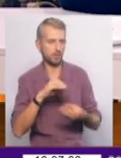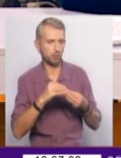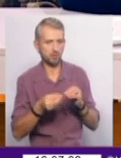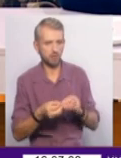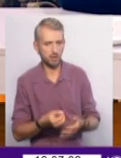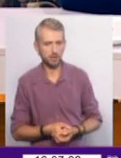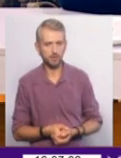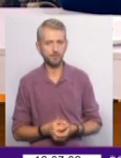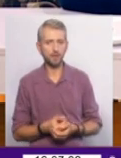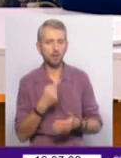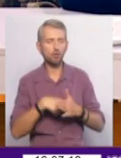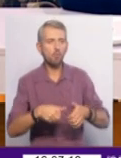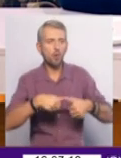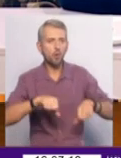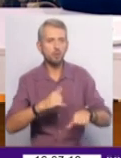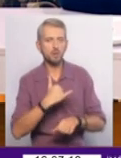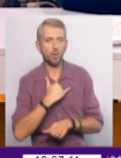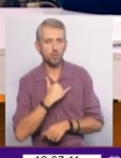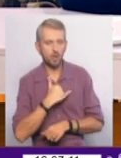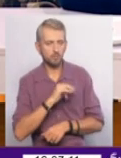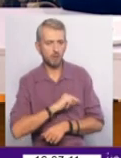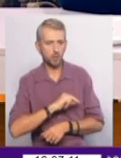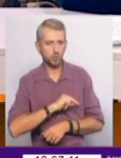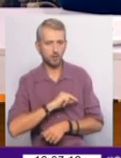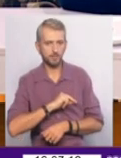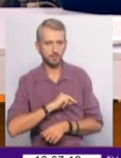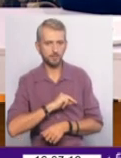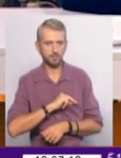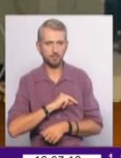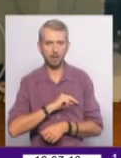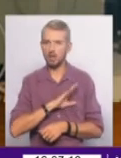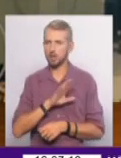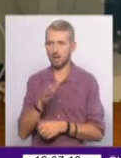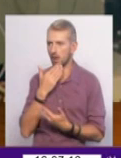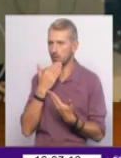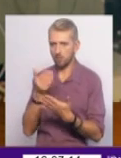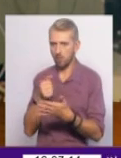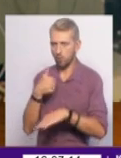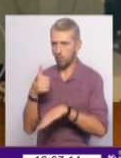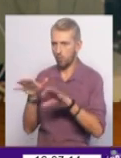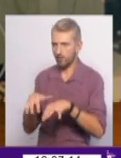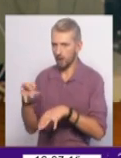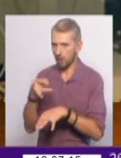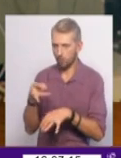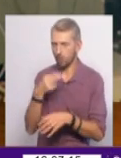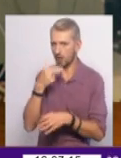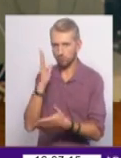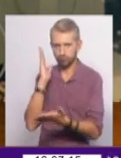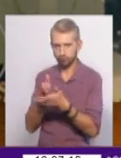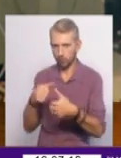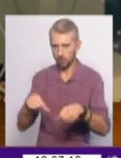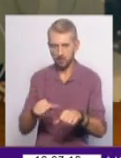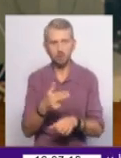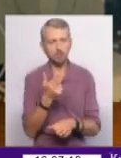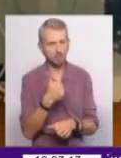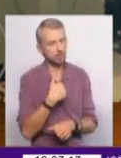проблематики. Тому комісія у нас працює. Тобто не до голови району, дивіться, а краще за все, краще, все ж таки до комісії. Я би порадив